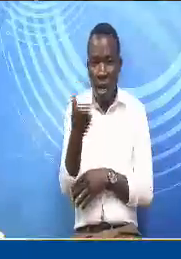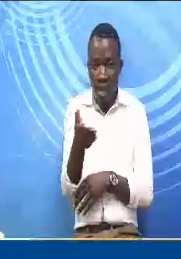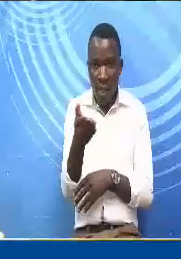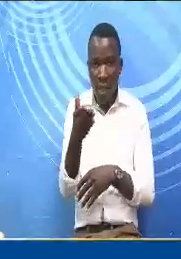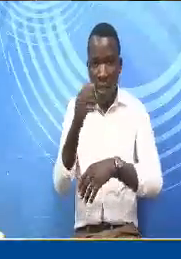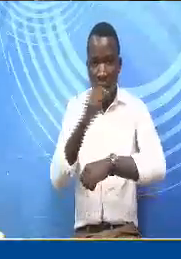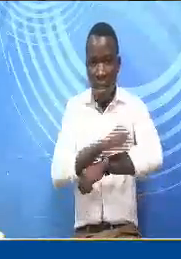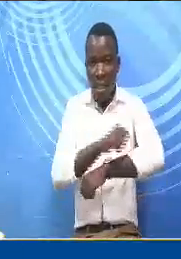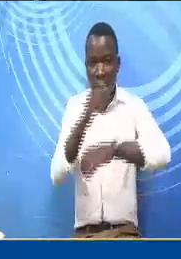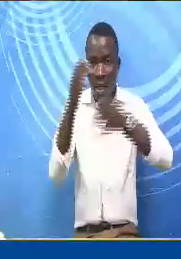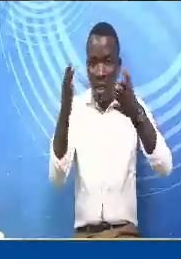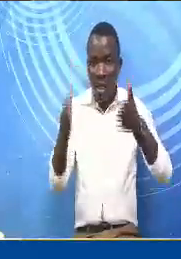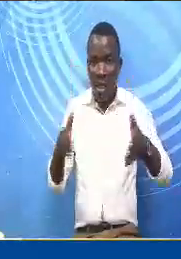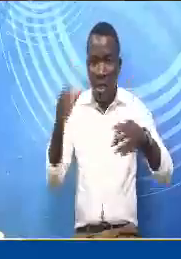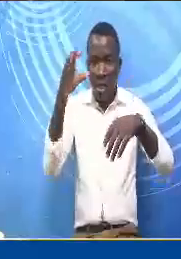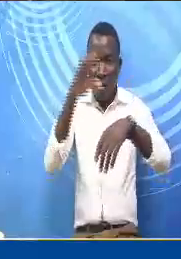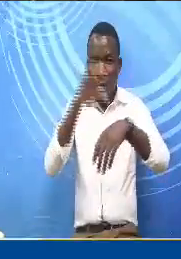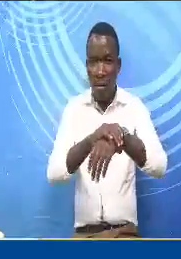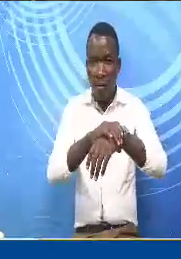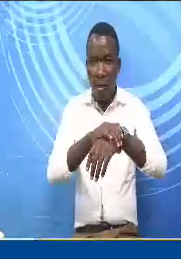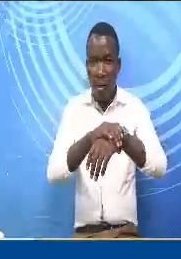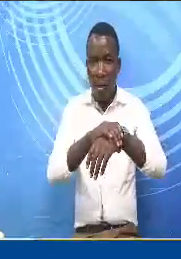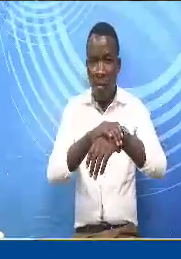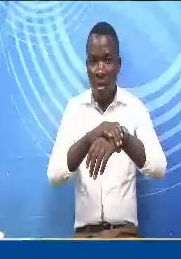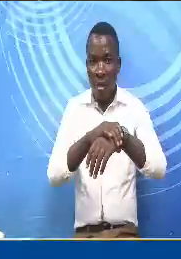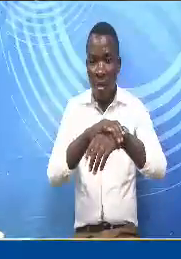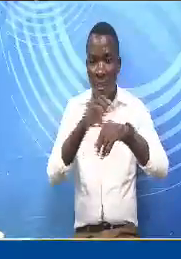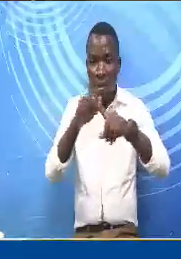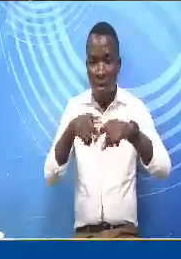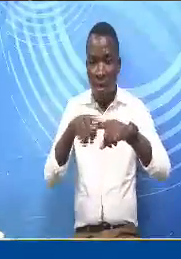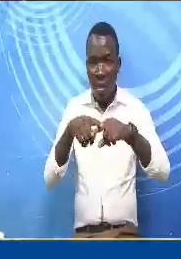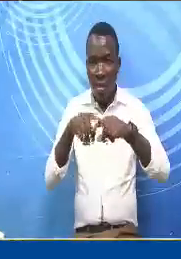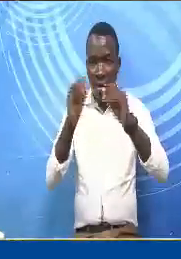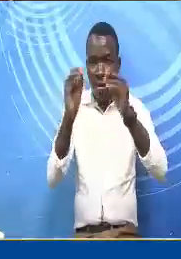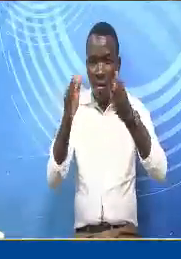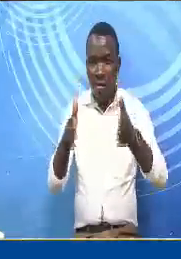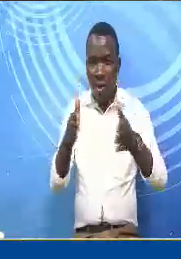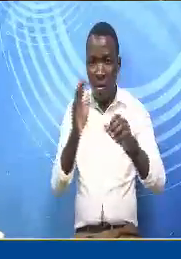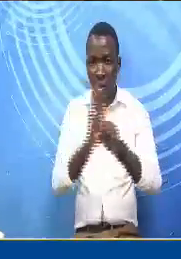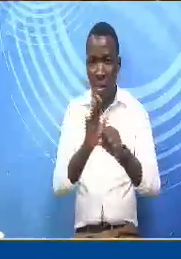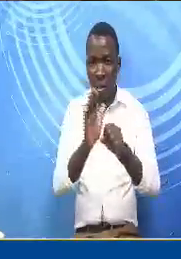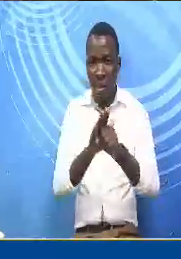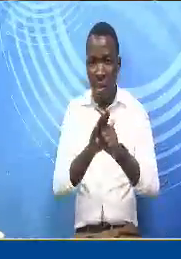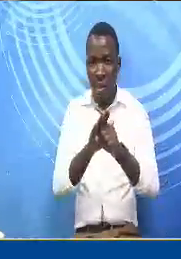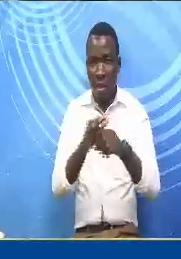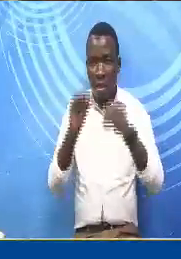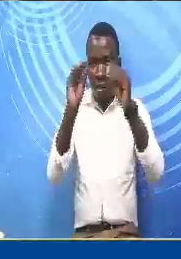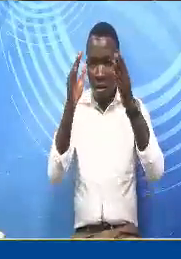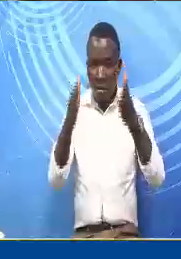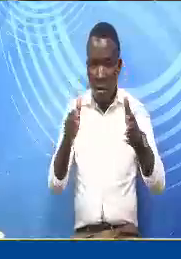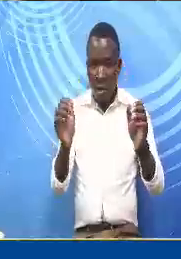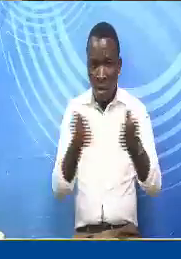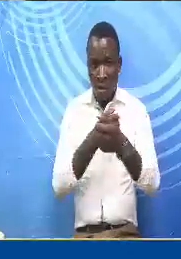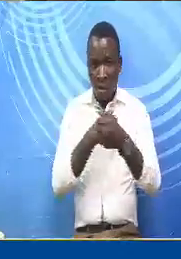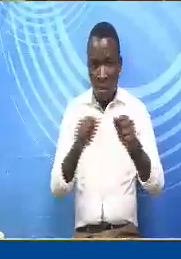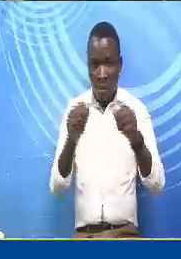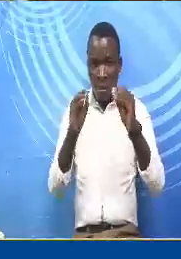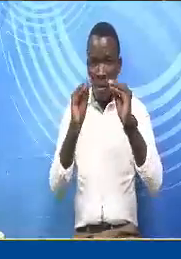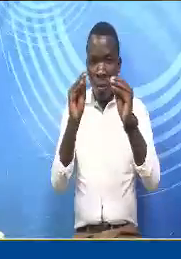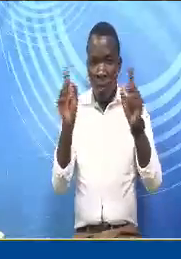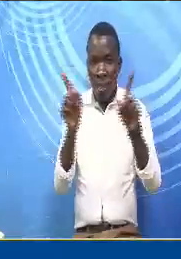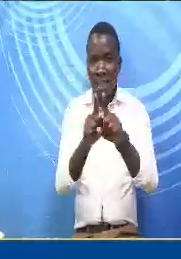ibintu bitewe na komande y'umwarimu, cyane cyane nuko umunyeshuri atasobanura nkuko umwarimu